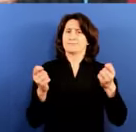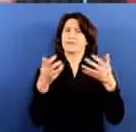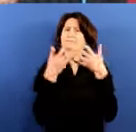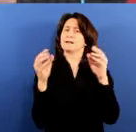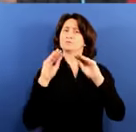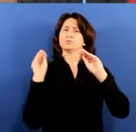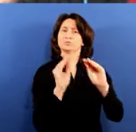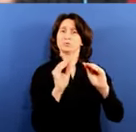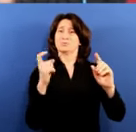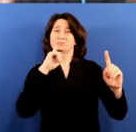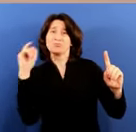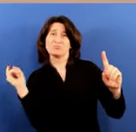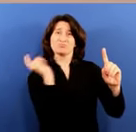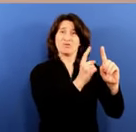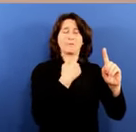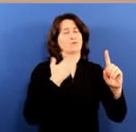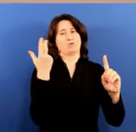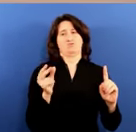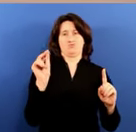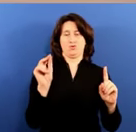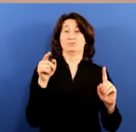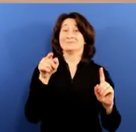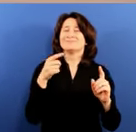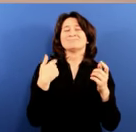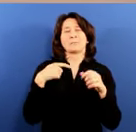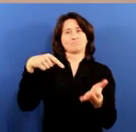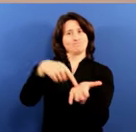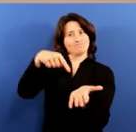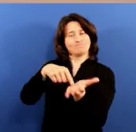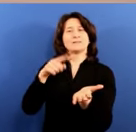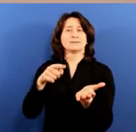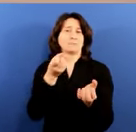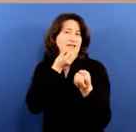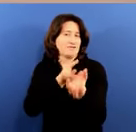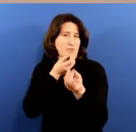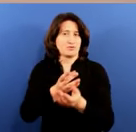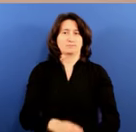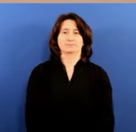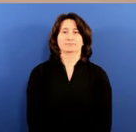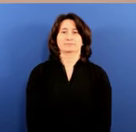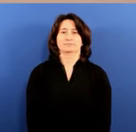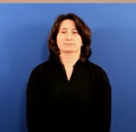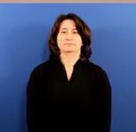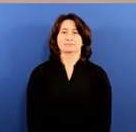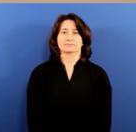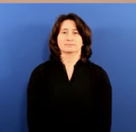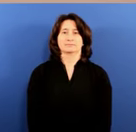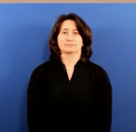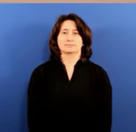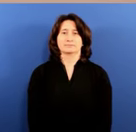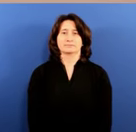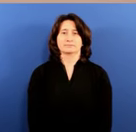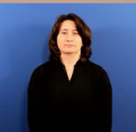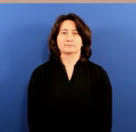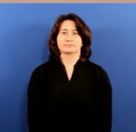hartuko dute parte indarkeria, aipamen edo ekintza homofoboak amaitu daitezela eskatzeko. Bizkaiko Foru Aldunditik berriro